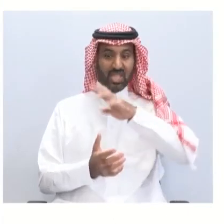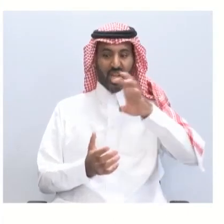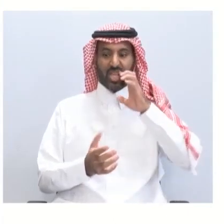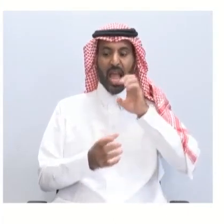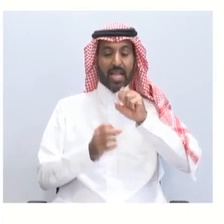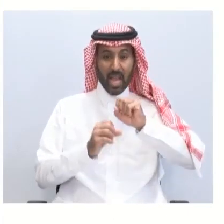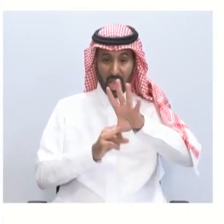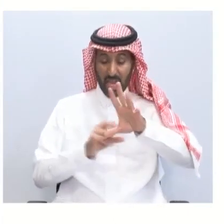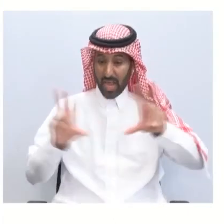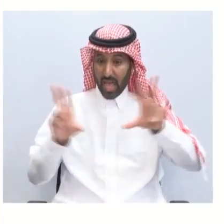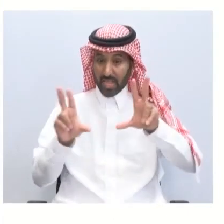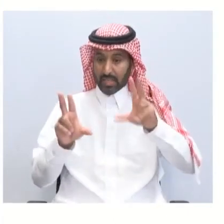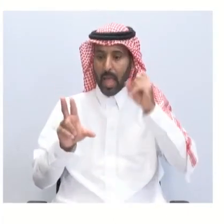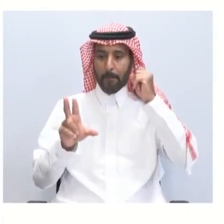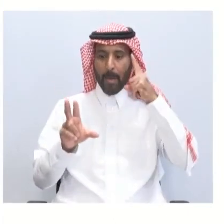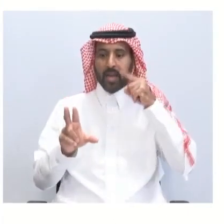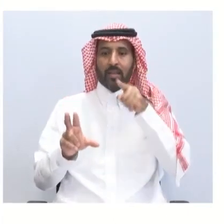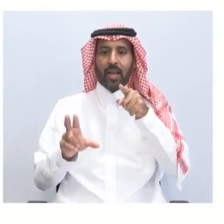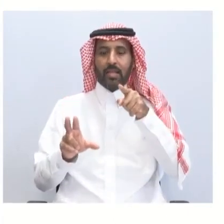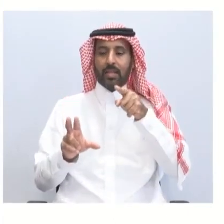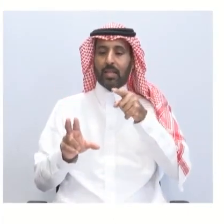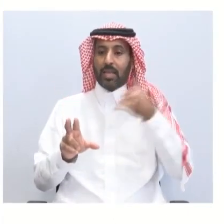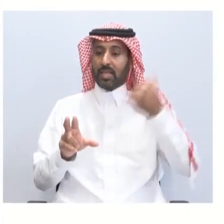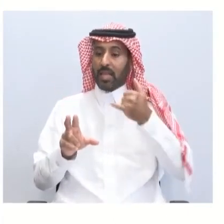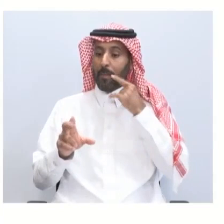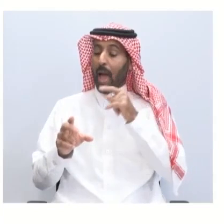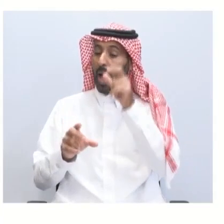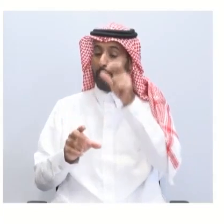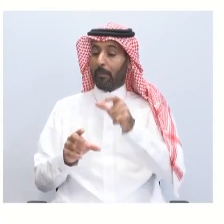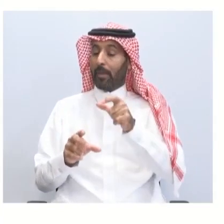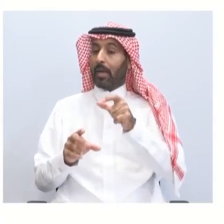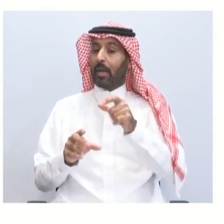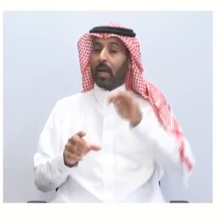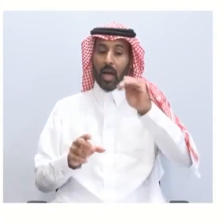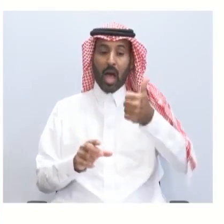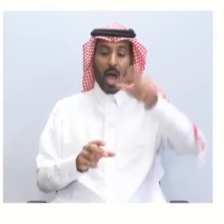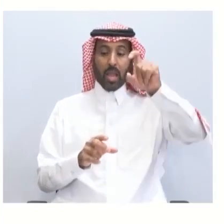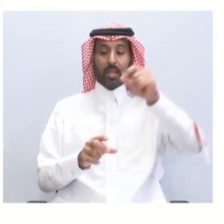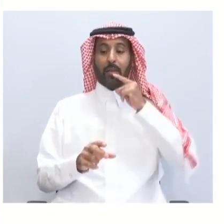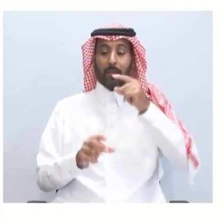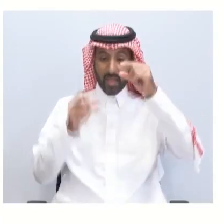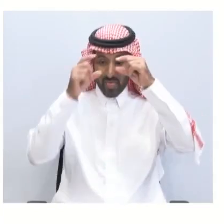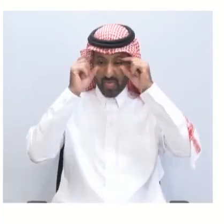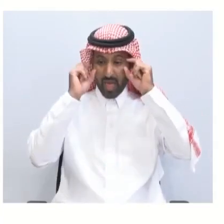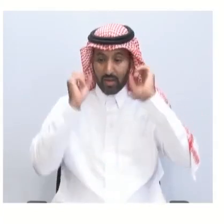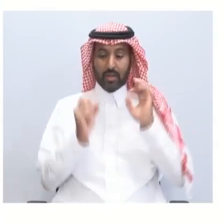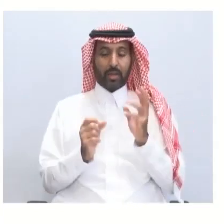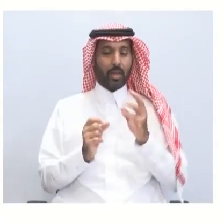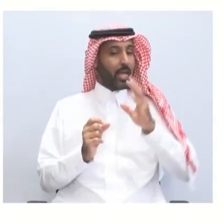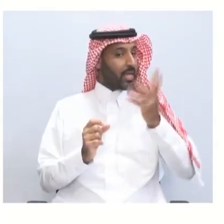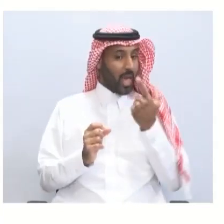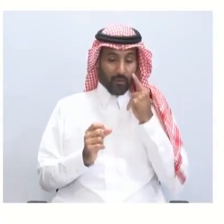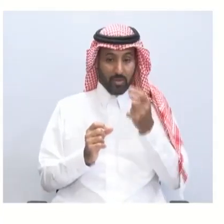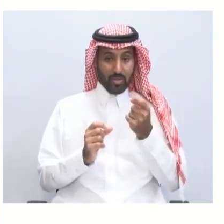الاعلانات معرفه اهتمام خالد في النظاره كيف